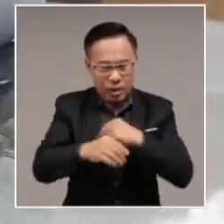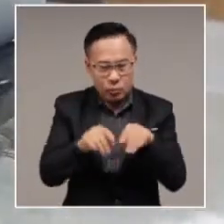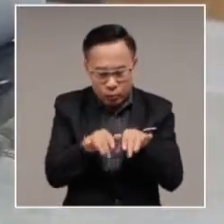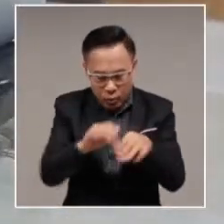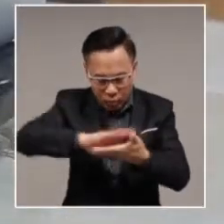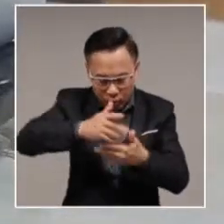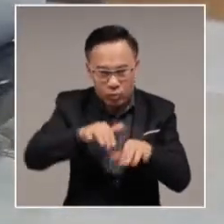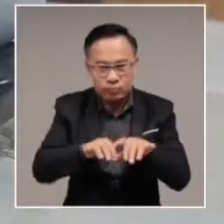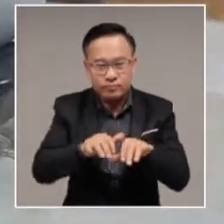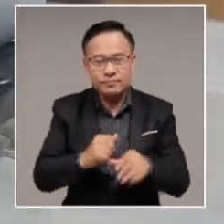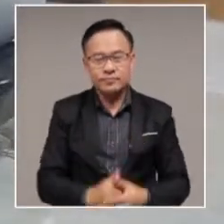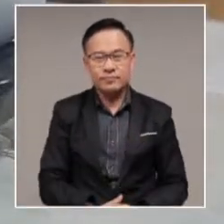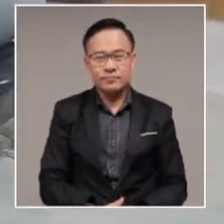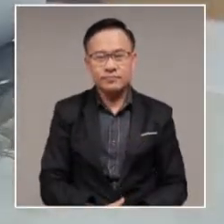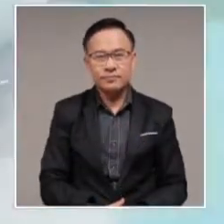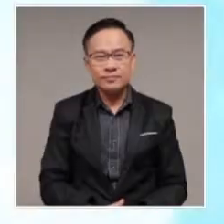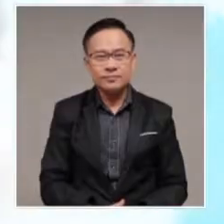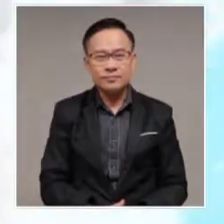ช้โน้ตบุ๊ก